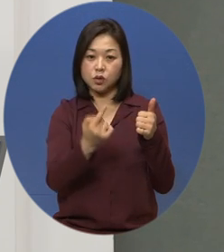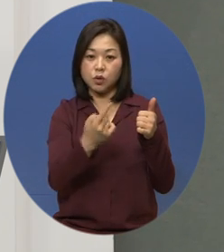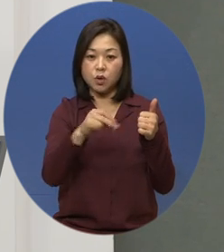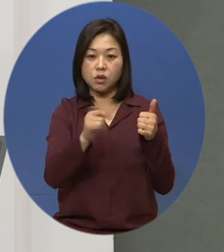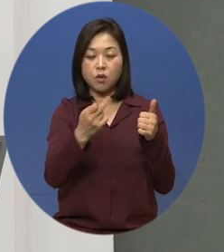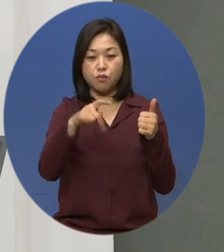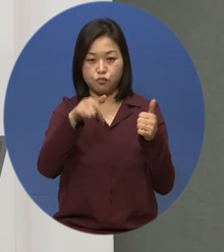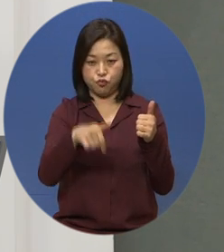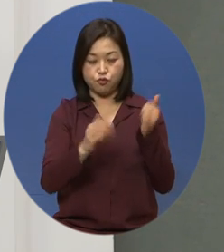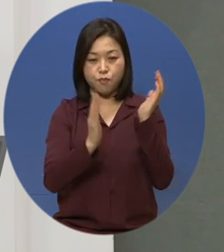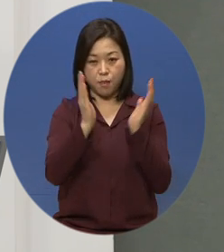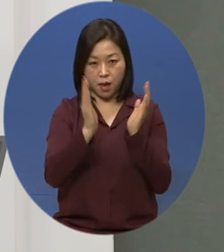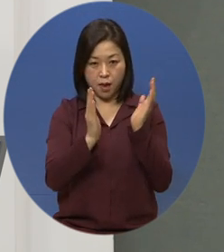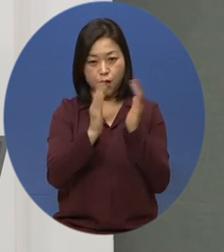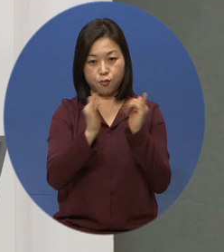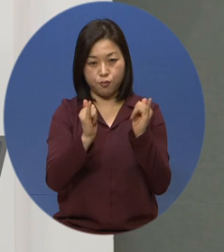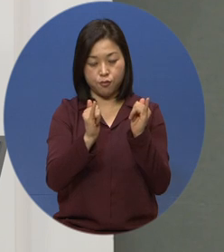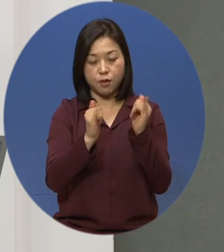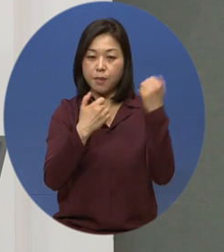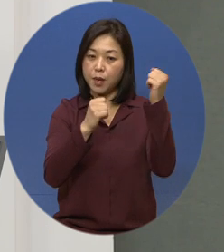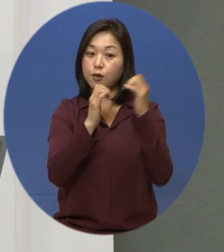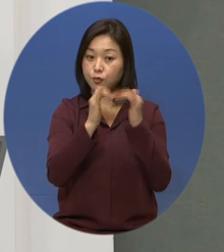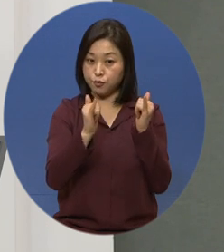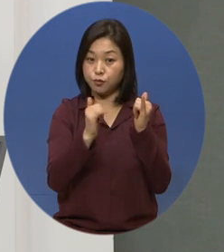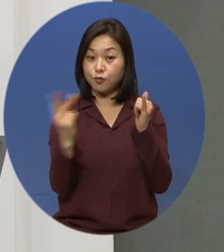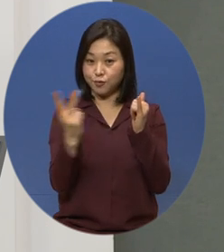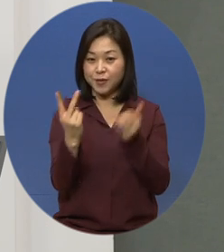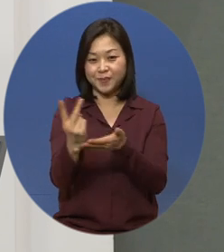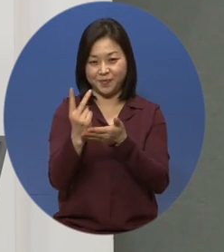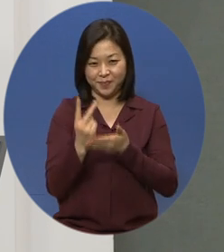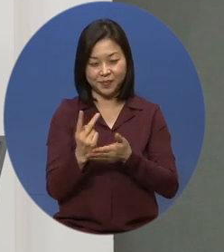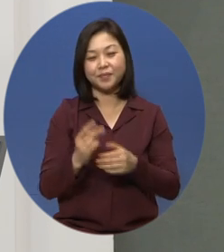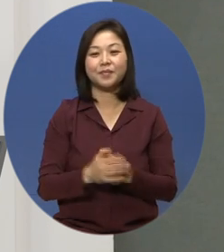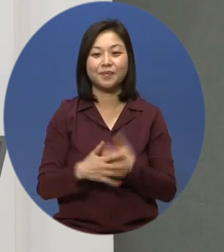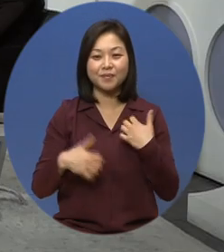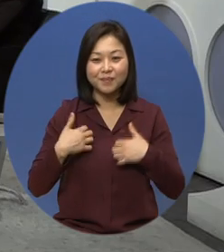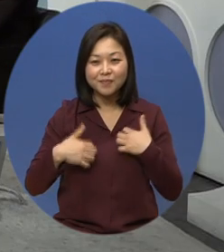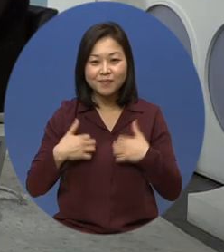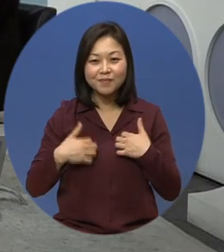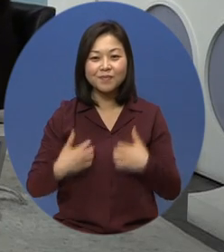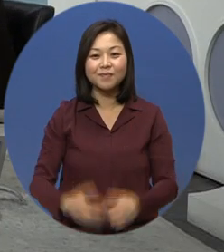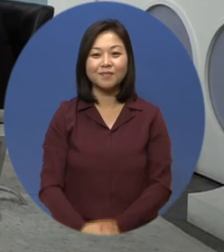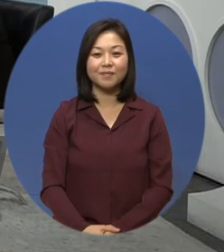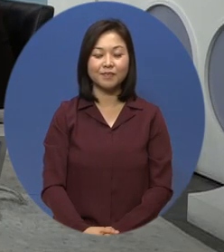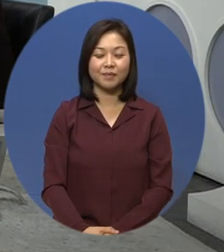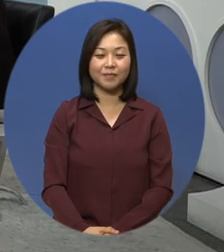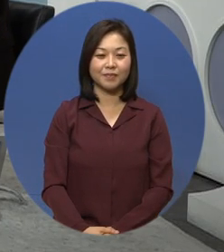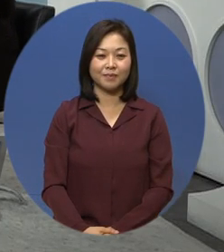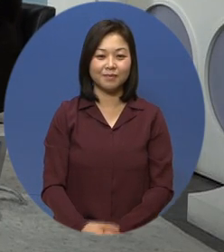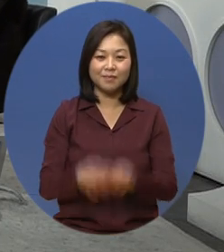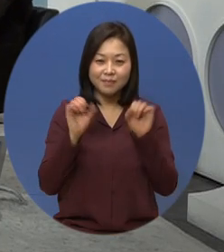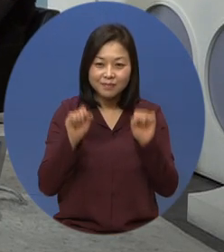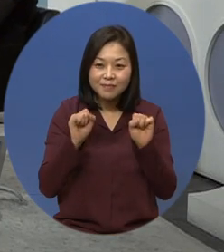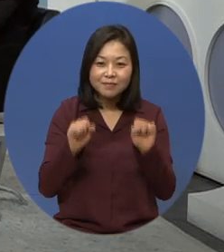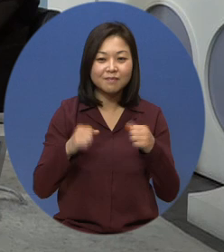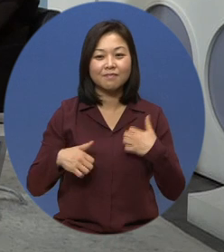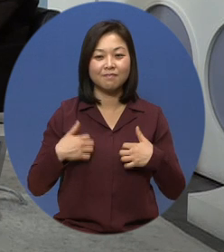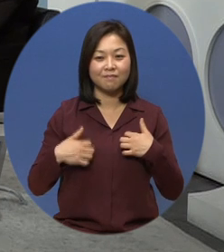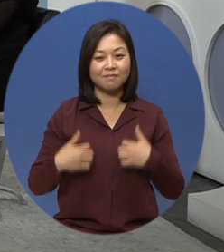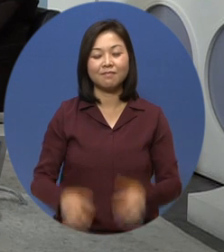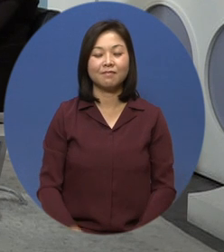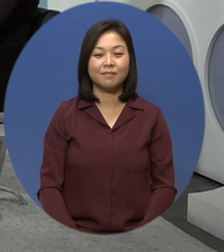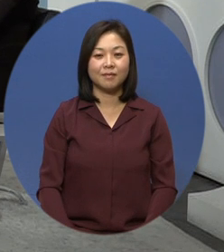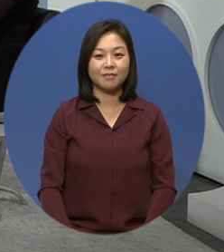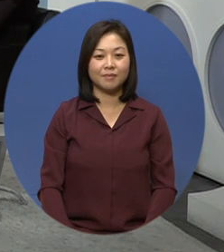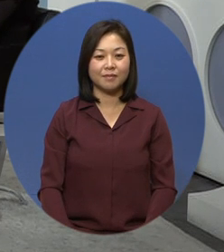무패로 2분을 스튜디오에 모셨습니다 반갑습니다 4 안녕하세요 어제 하십시오 안녕하세요 1r 아주